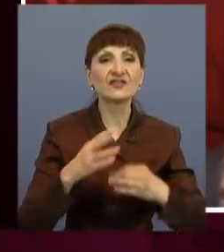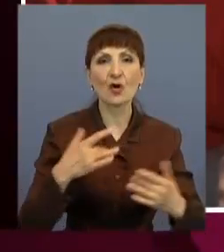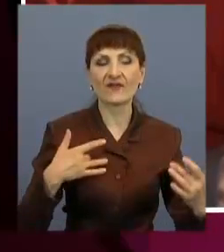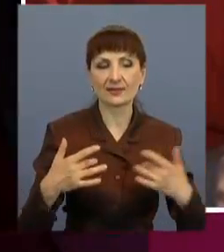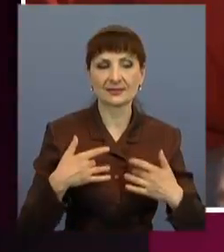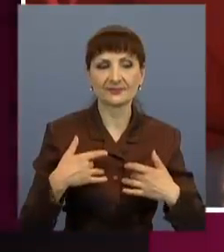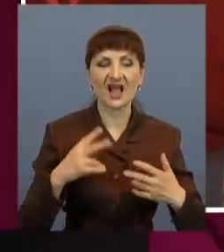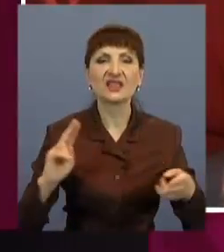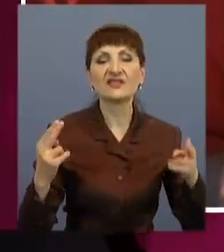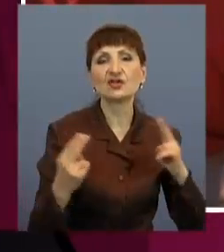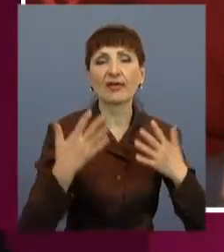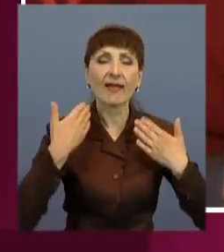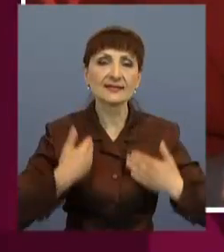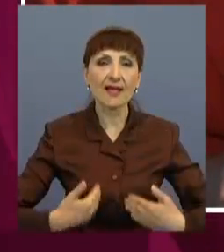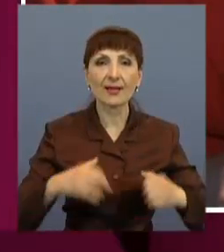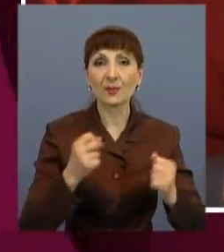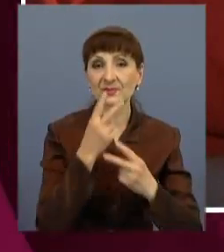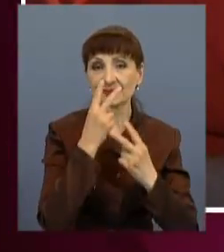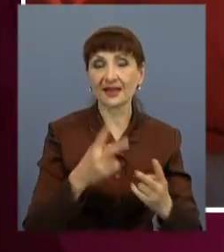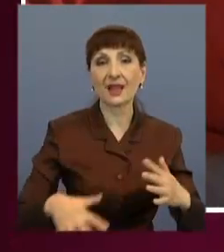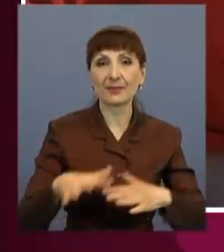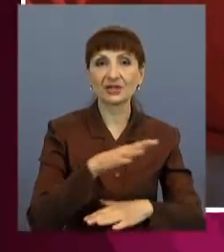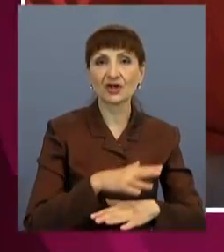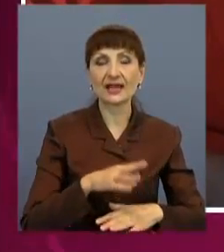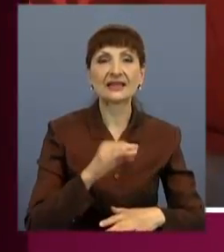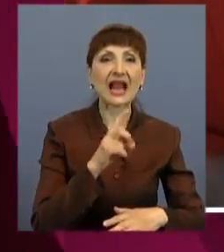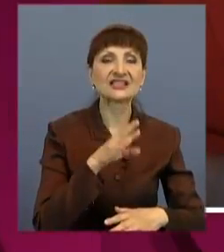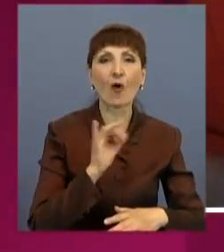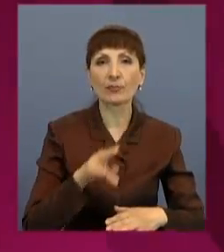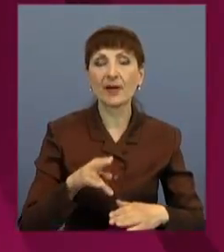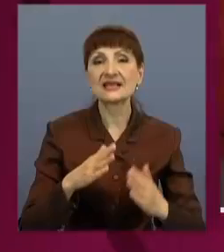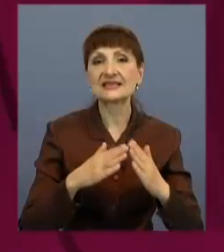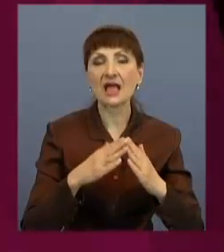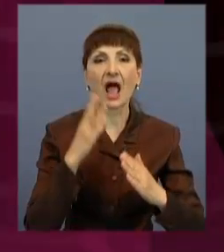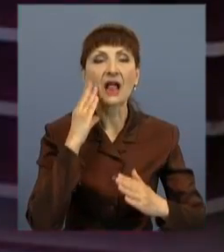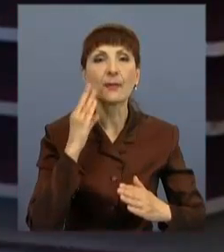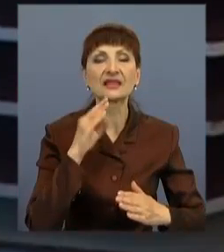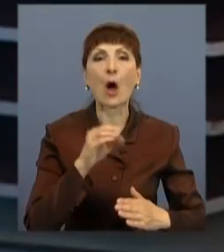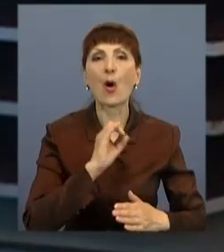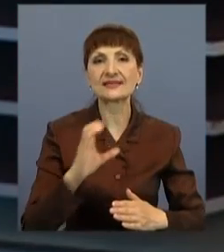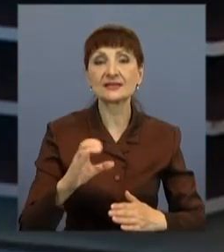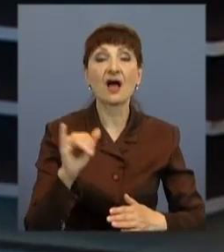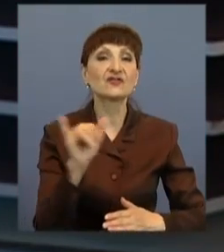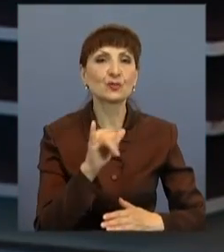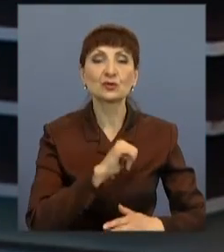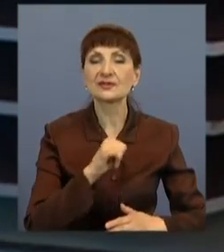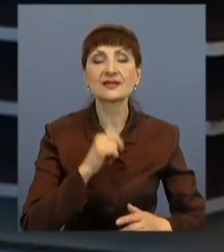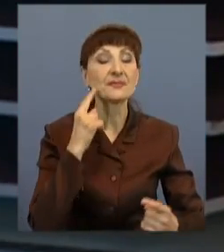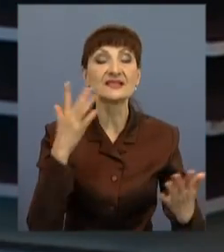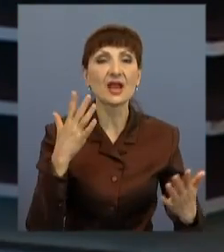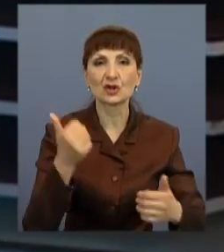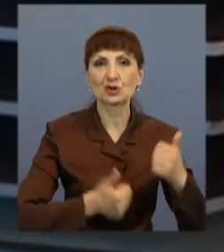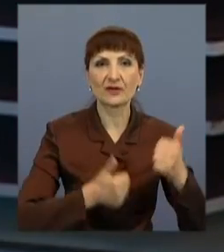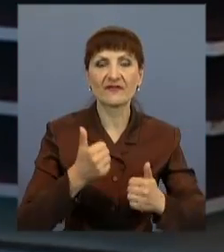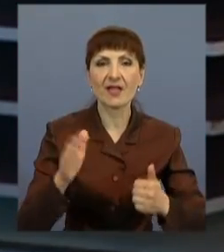постановках. Движением тела можно будет насладиться на площадке «Трансформ» здания «Алматы Тауэрс». В субботу самое зрелищное